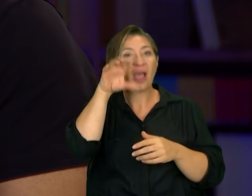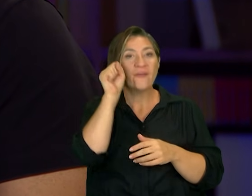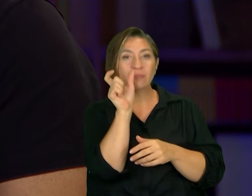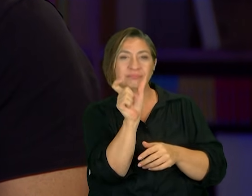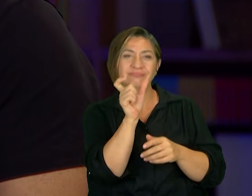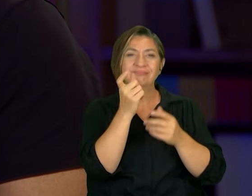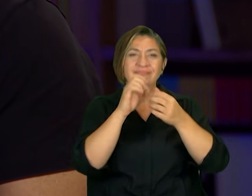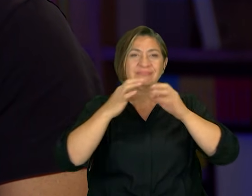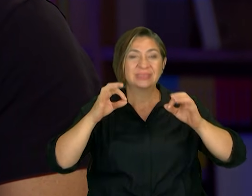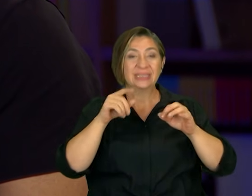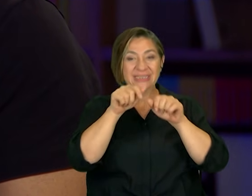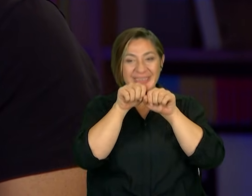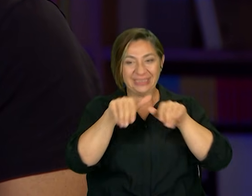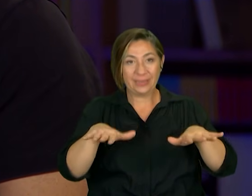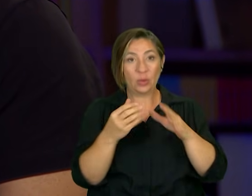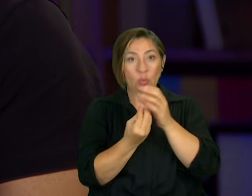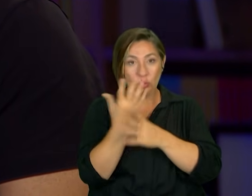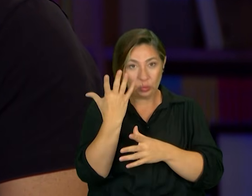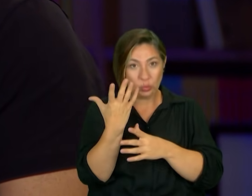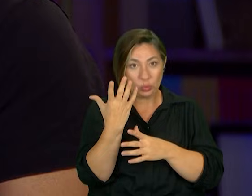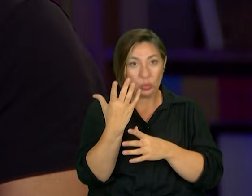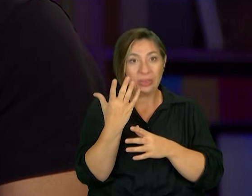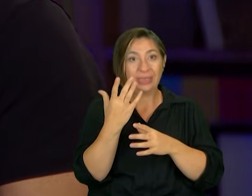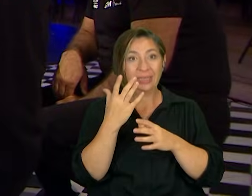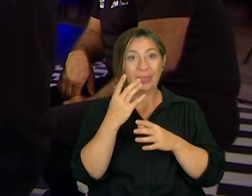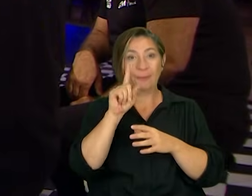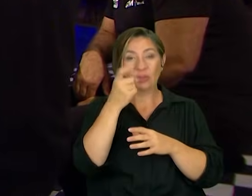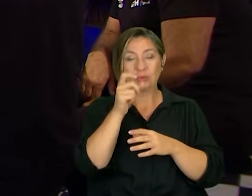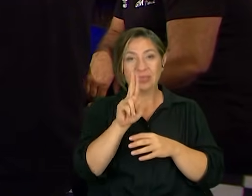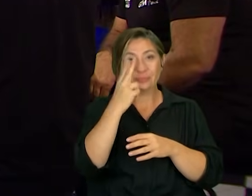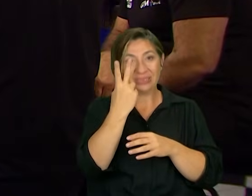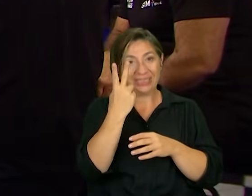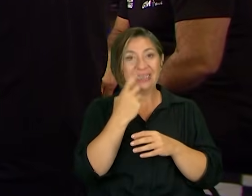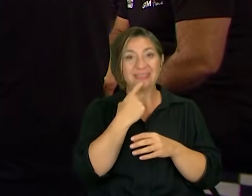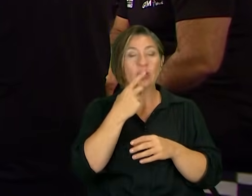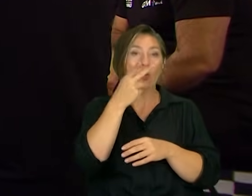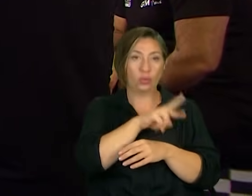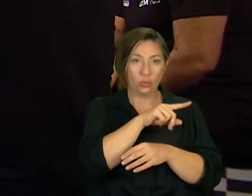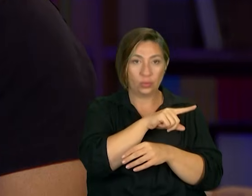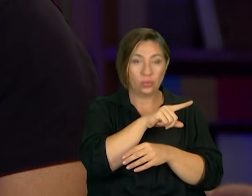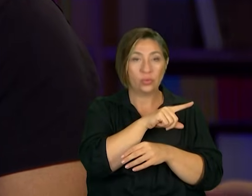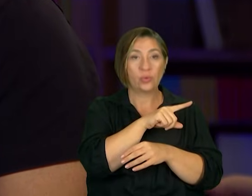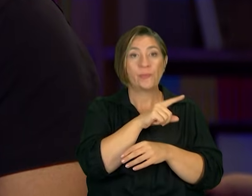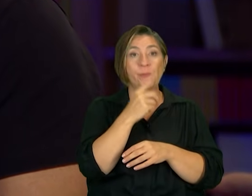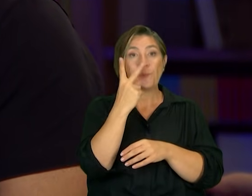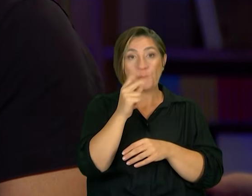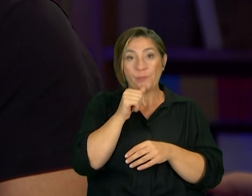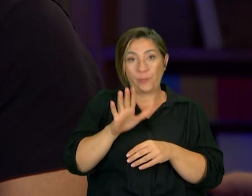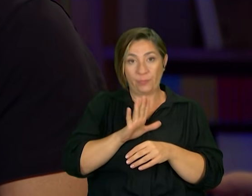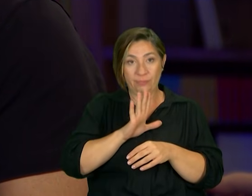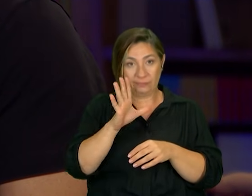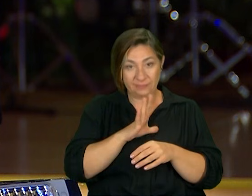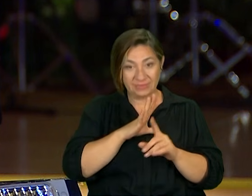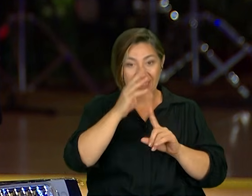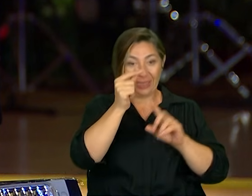şu. Sistemin kurucusu Ip Man 1972 yılında öldü. İki tane oğlu var. Birisi